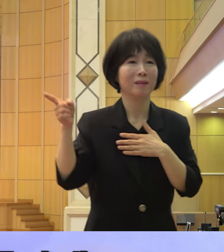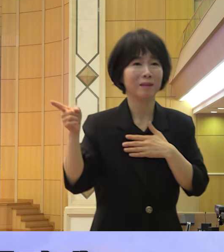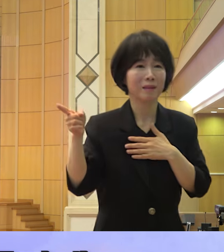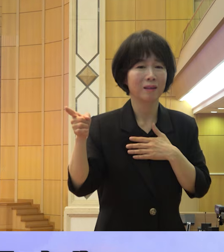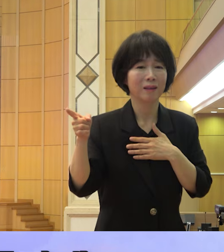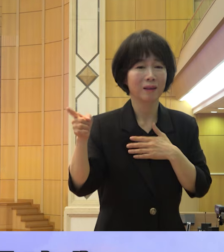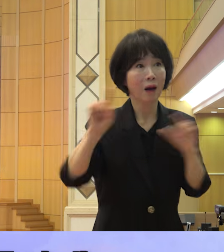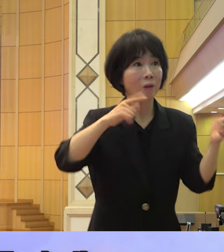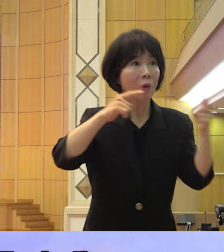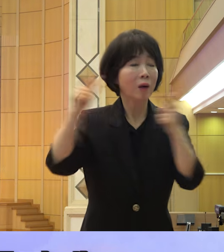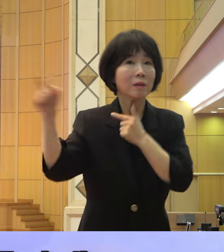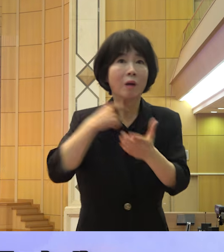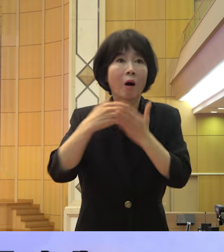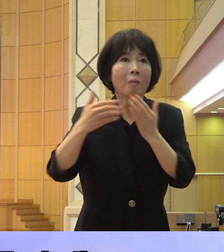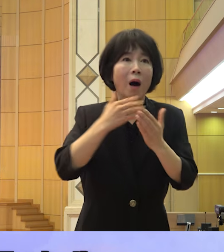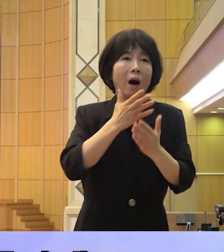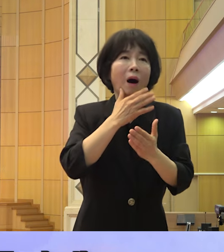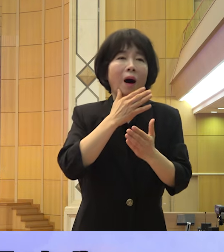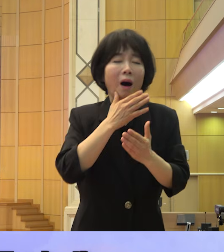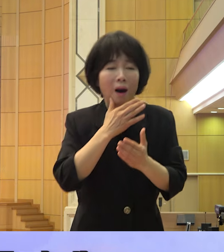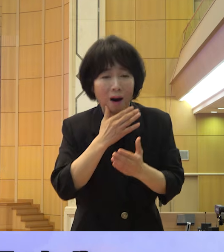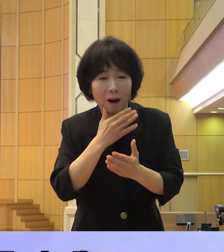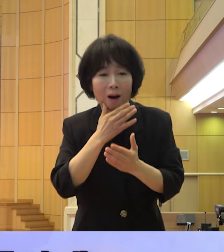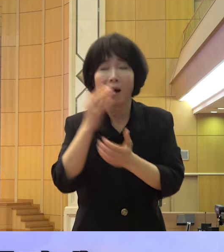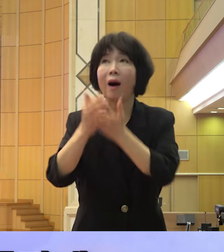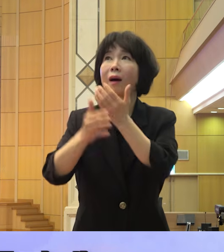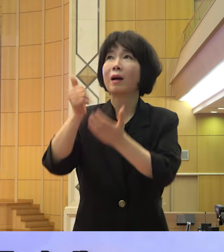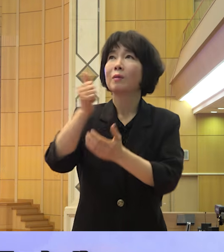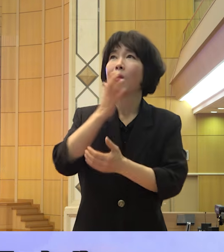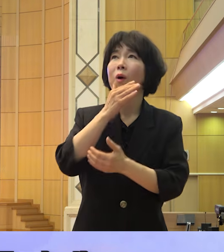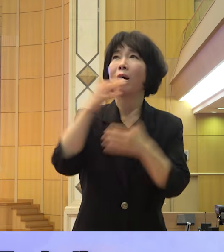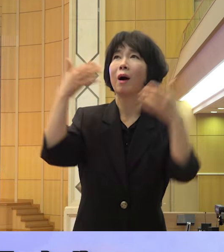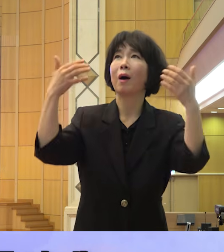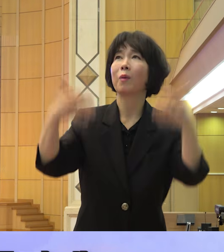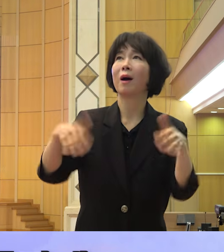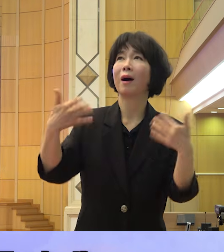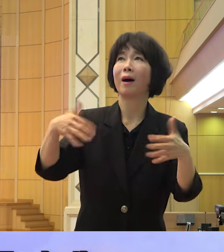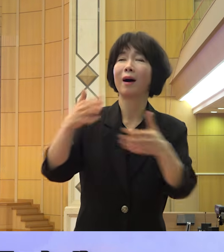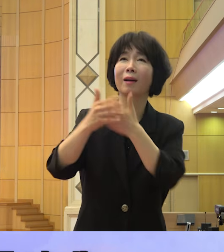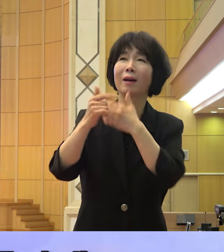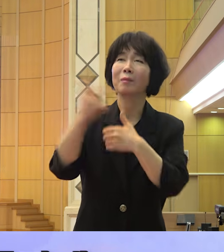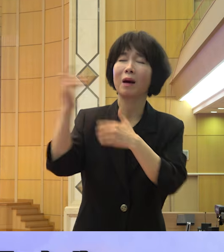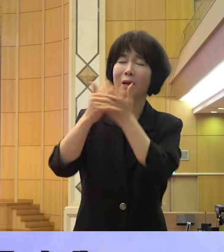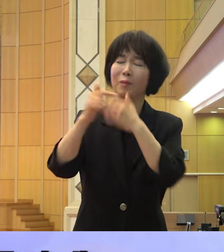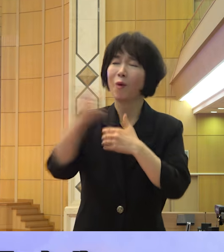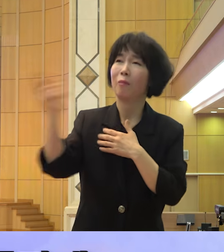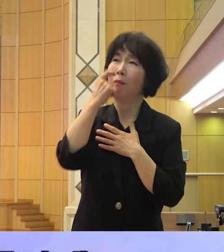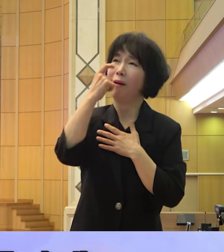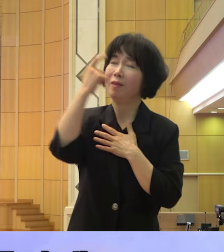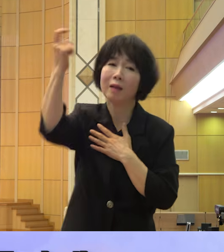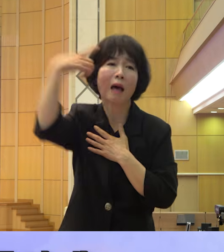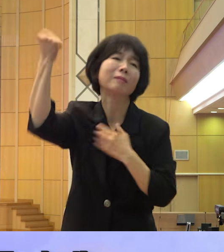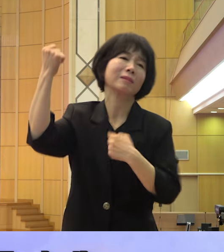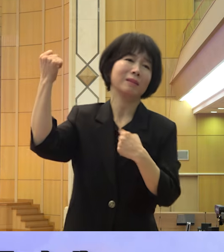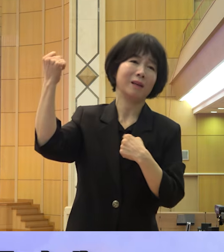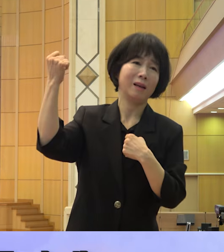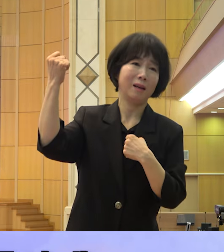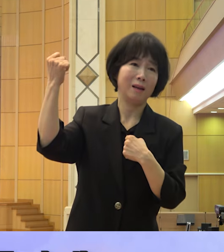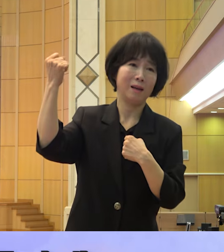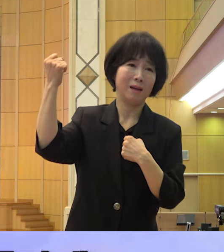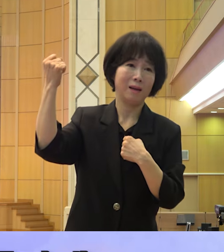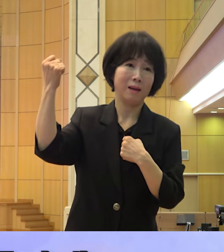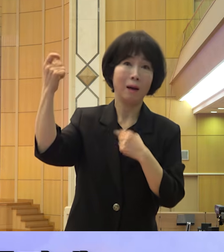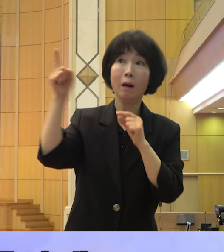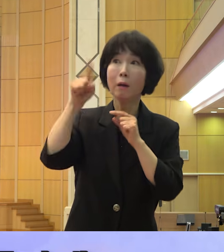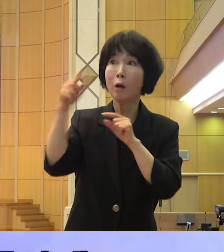이런 것들을 경험하고 체험할 때마다 참 우리 하나님이 너무 멋있는 거야 그냥. 예.